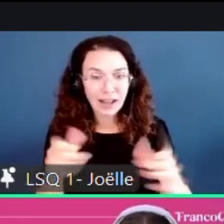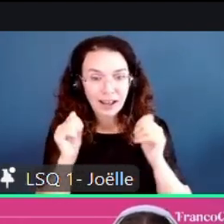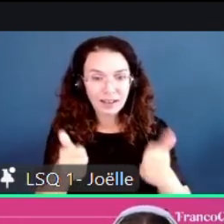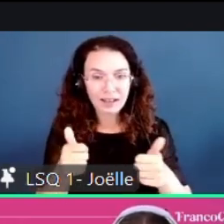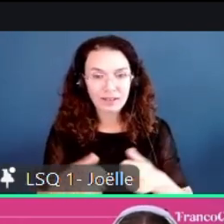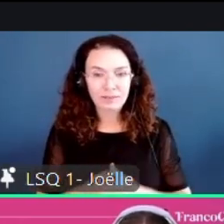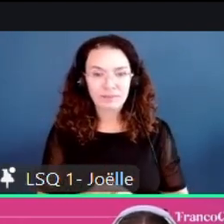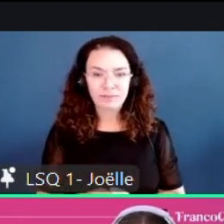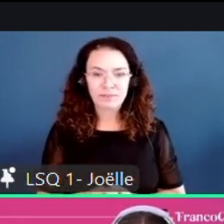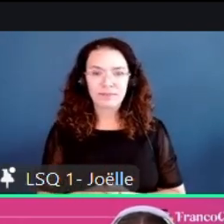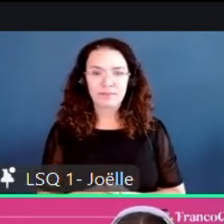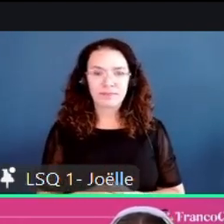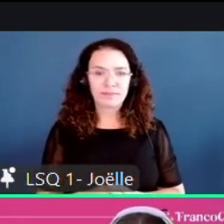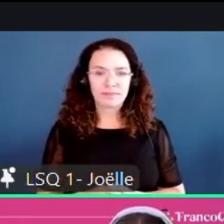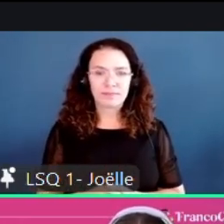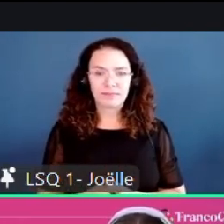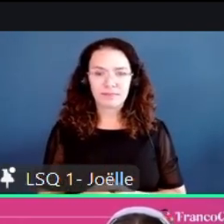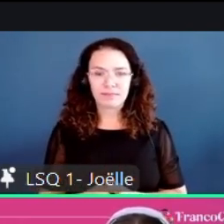clair?